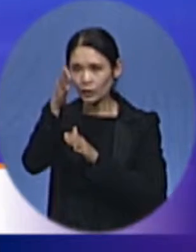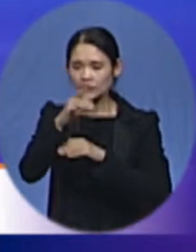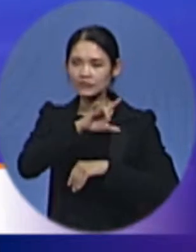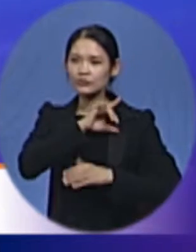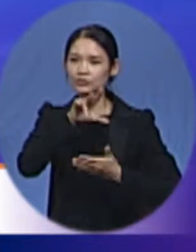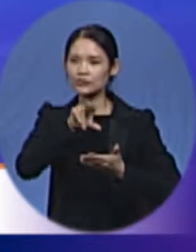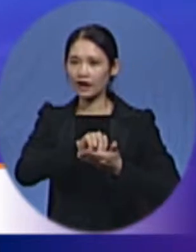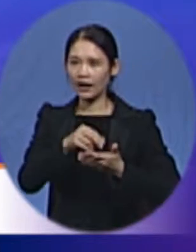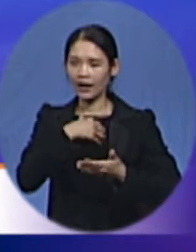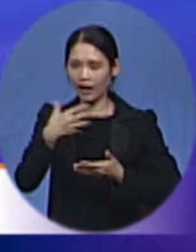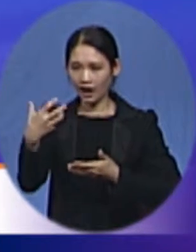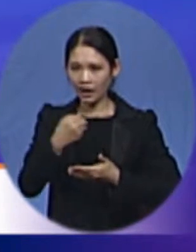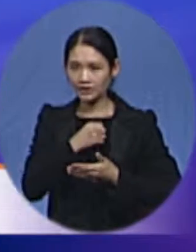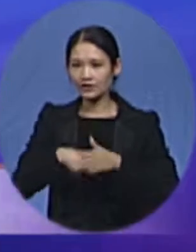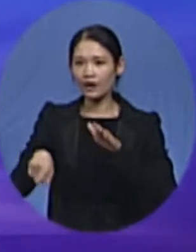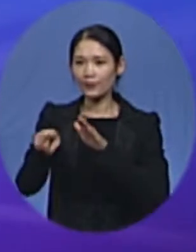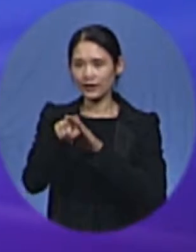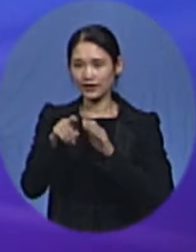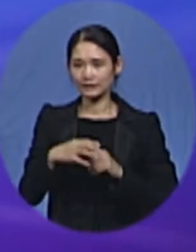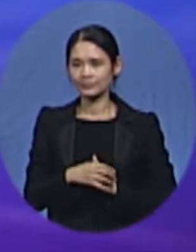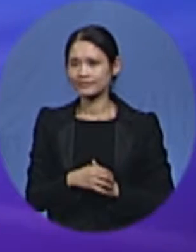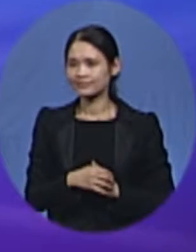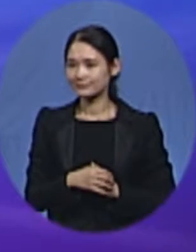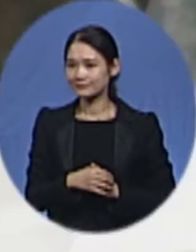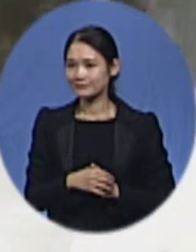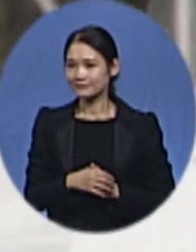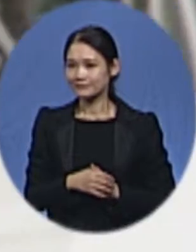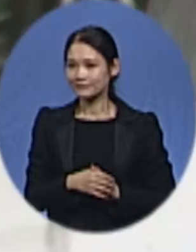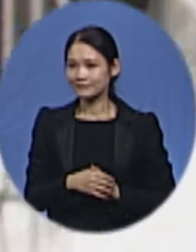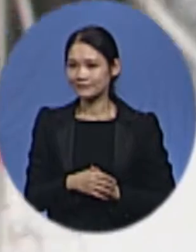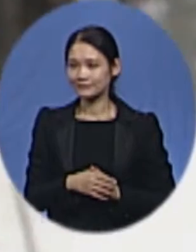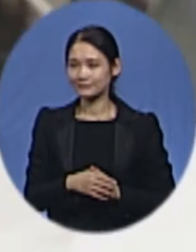계획을 내놨습니다. 정두리 기자입니다.